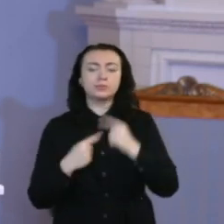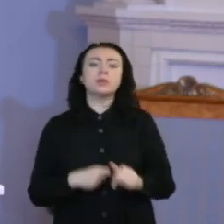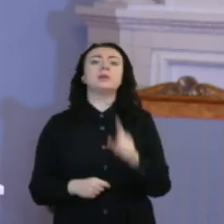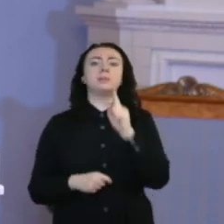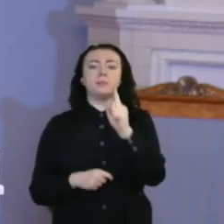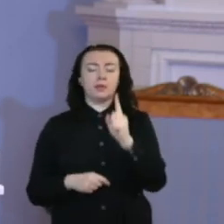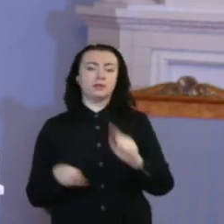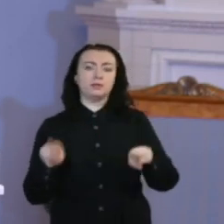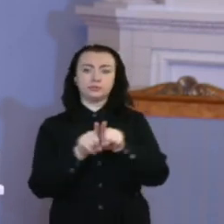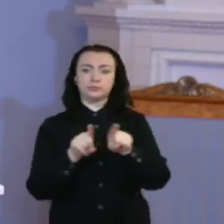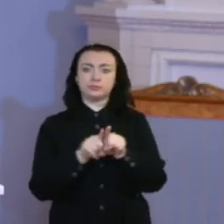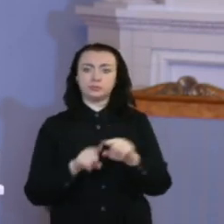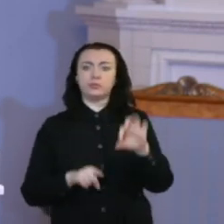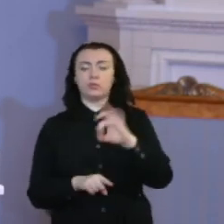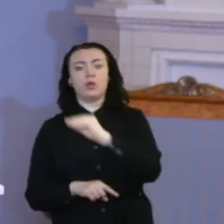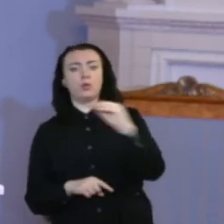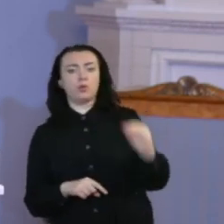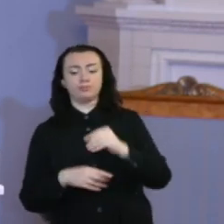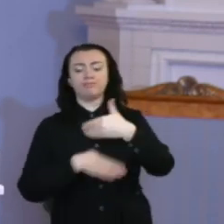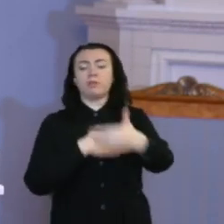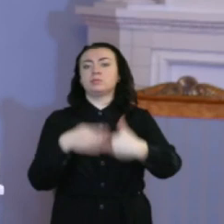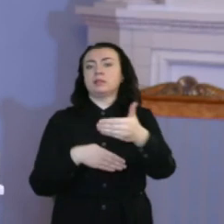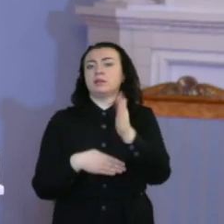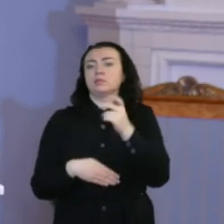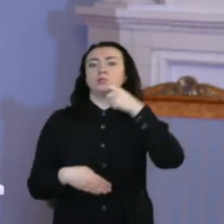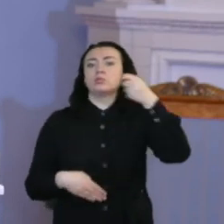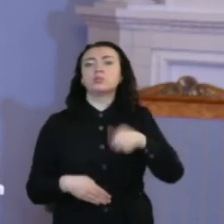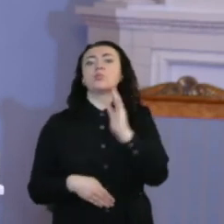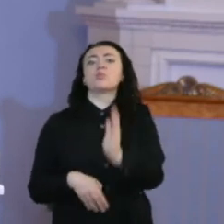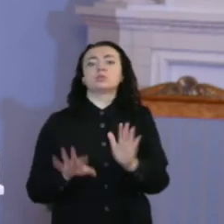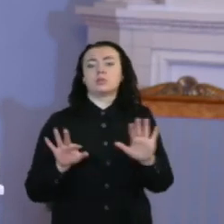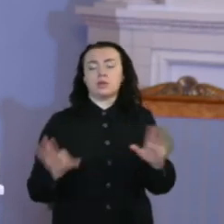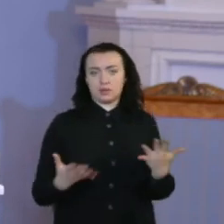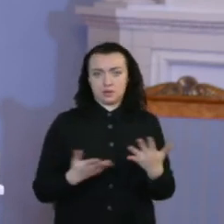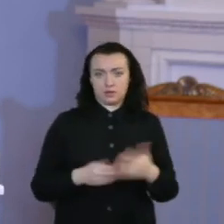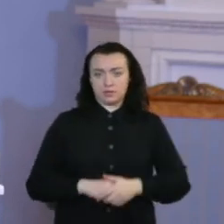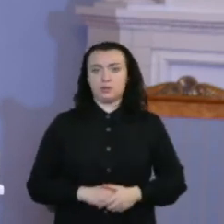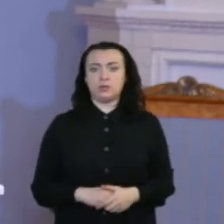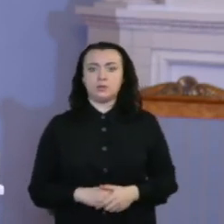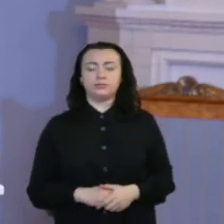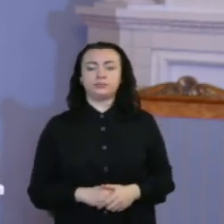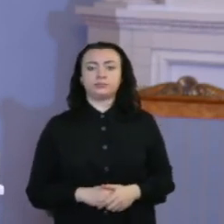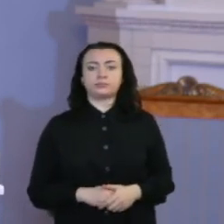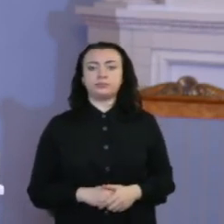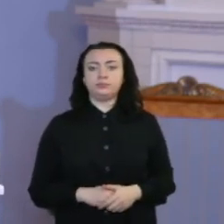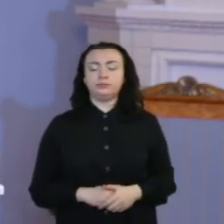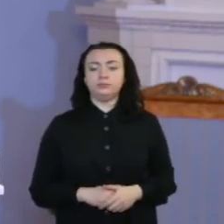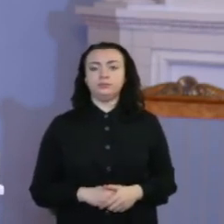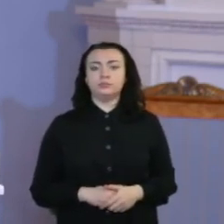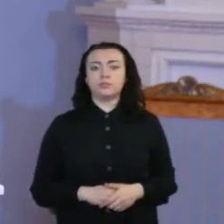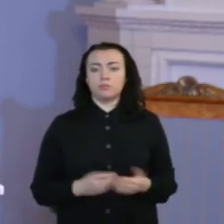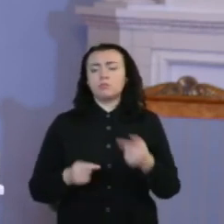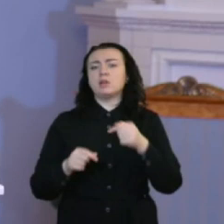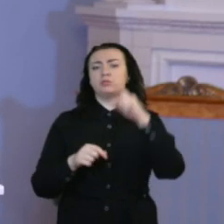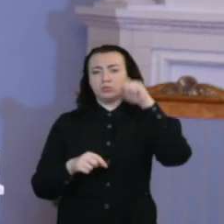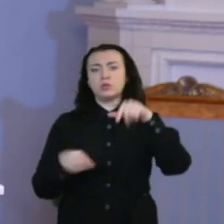pat ir europinės perspektyvos Ukrainai klausimas, kurio rėmėjais ir advokatais esame ne pirmą dieną